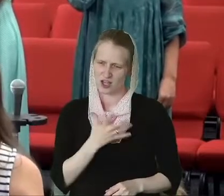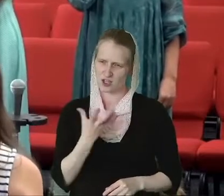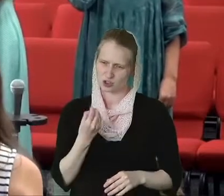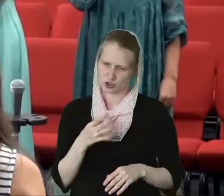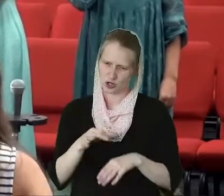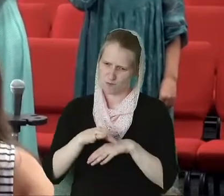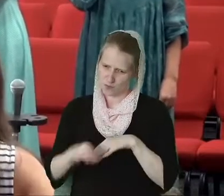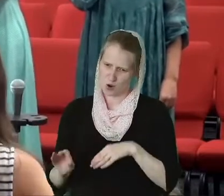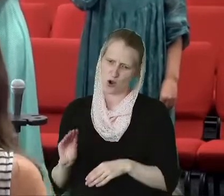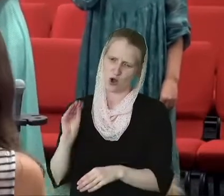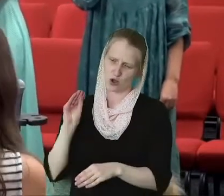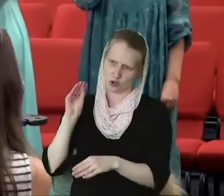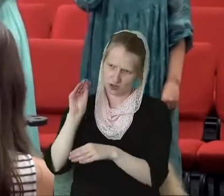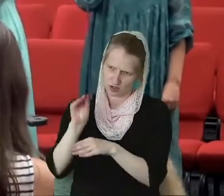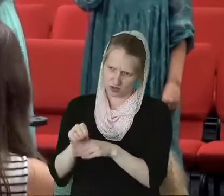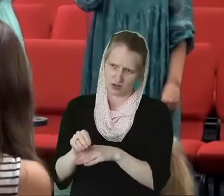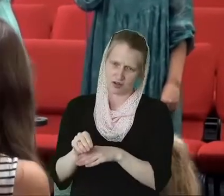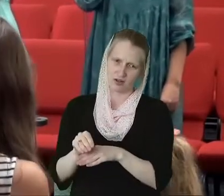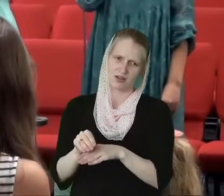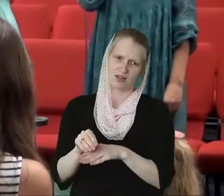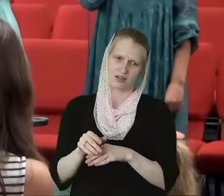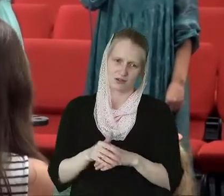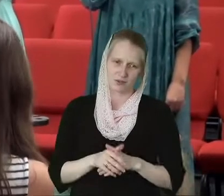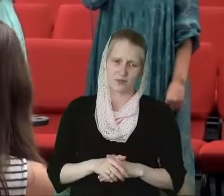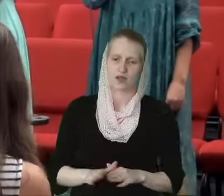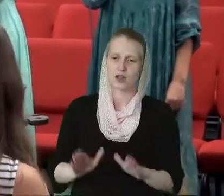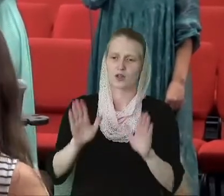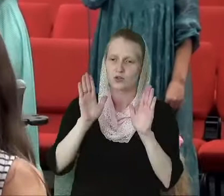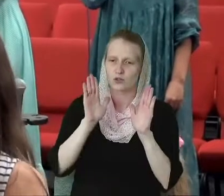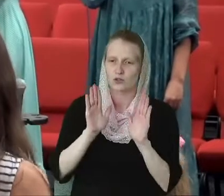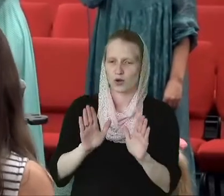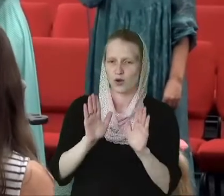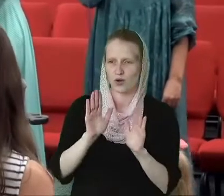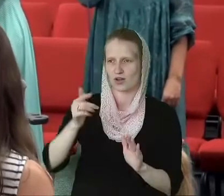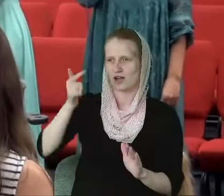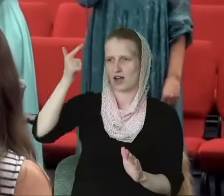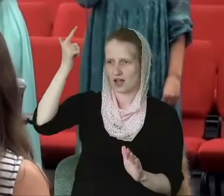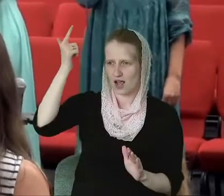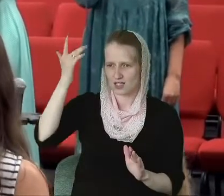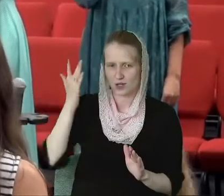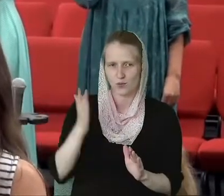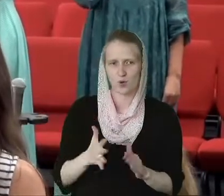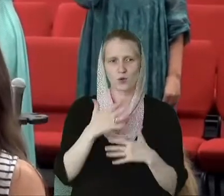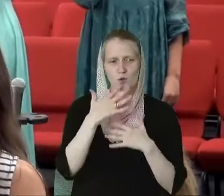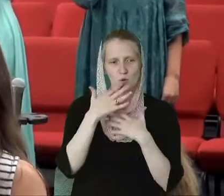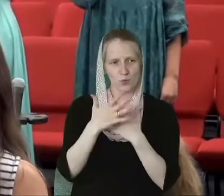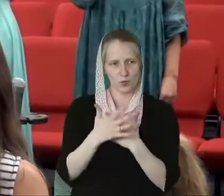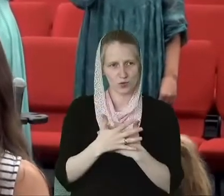сердце больнее ранит, только Господь любя,